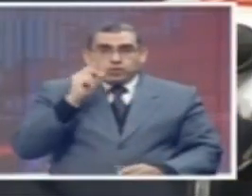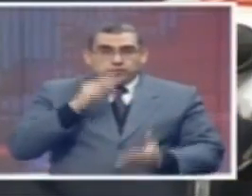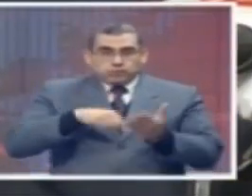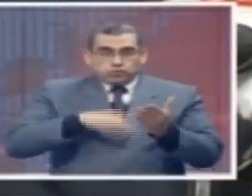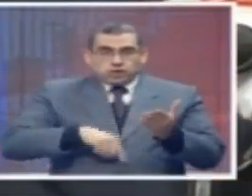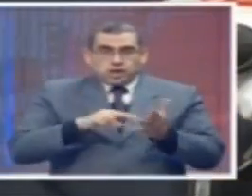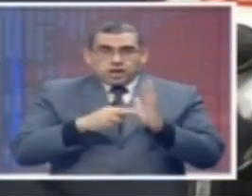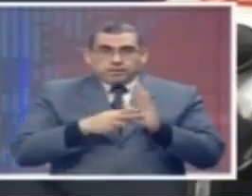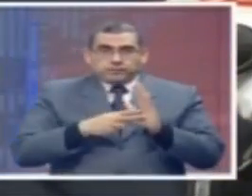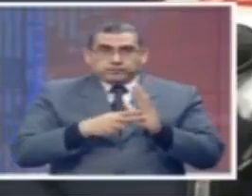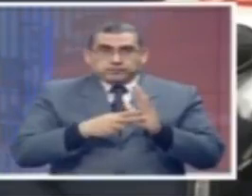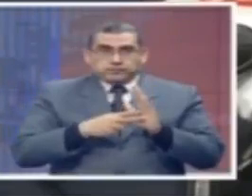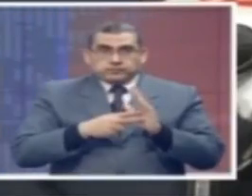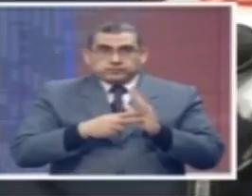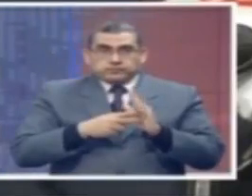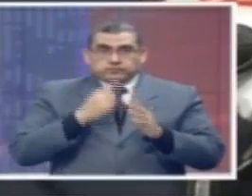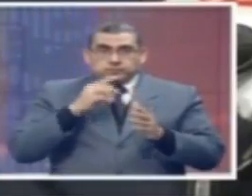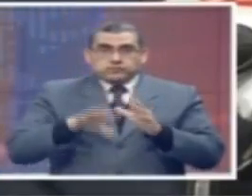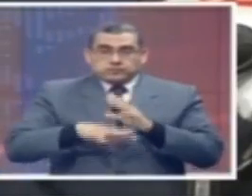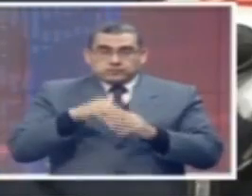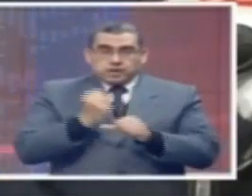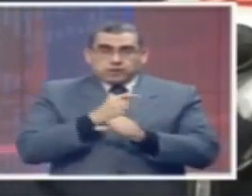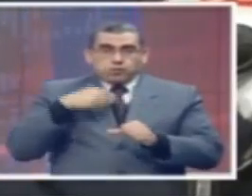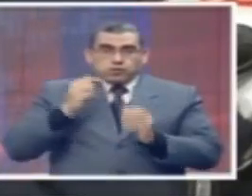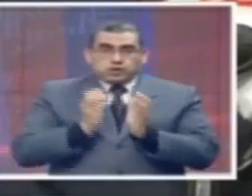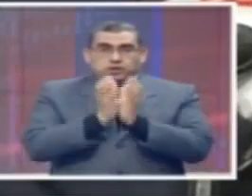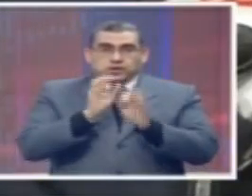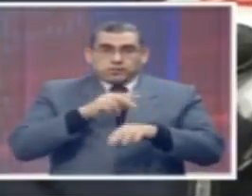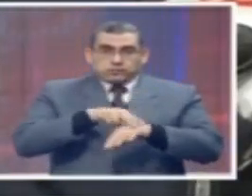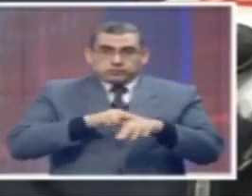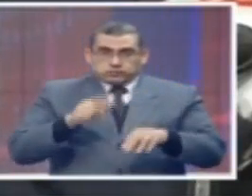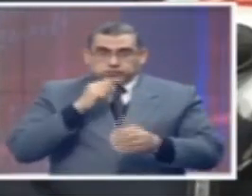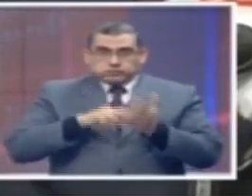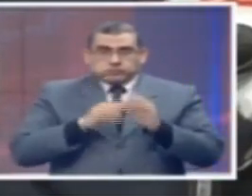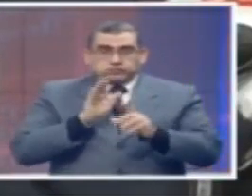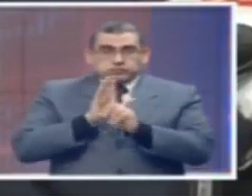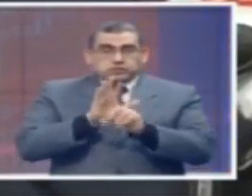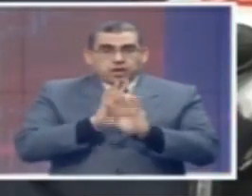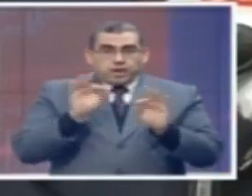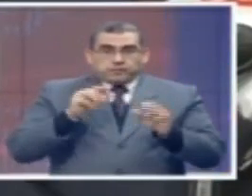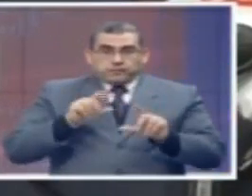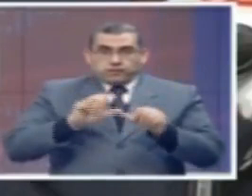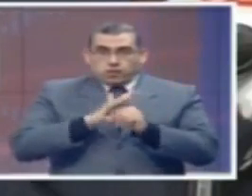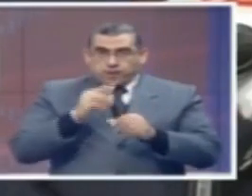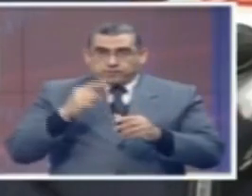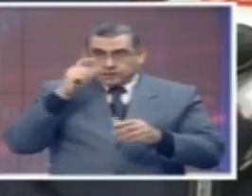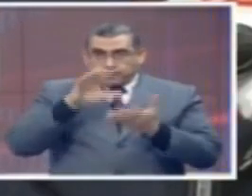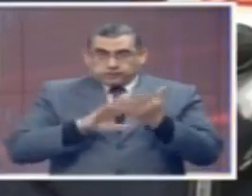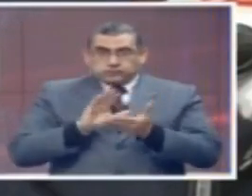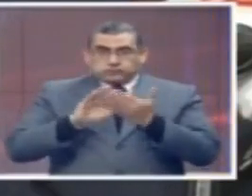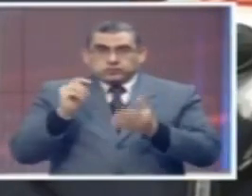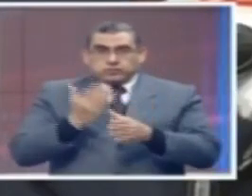هو تعزيز قدرات وزارة التضامن الاجتماعي في الحماية وقت الأزمات، وبصفة خاصة